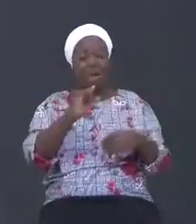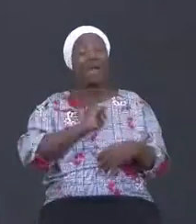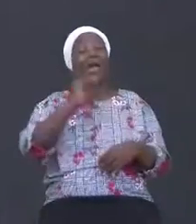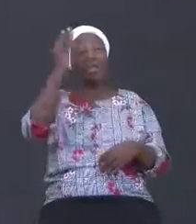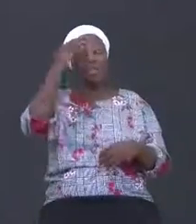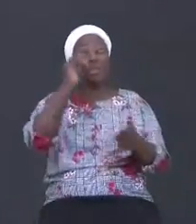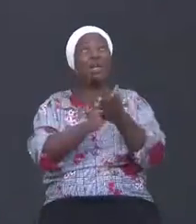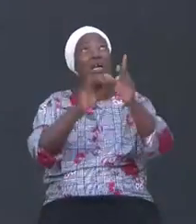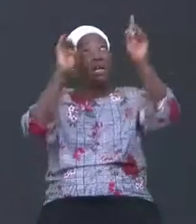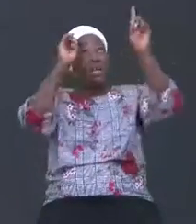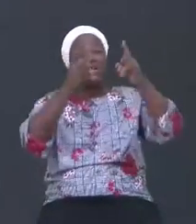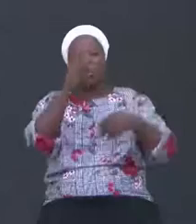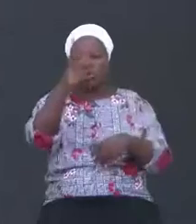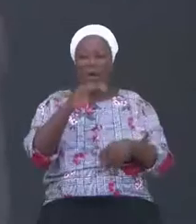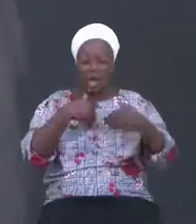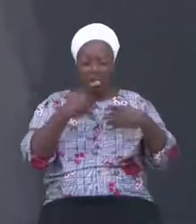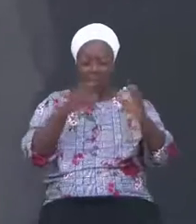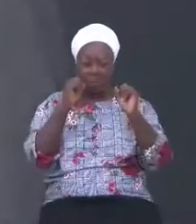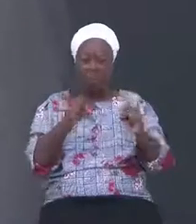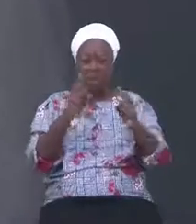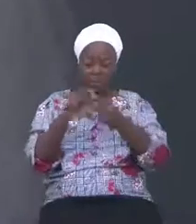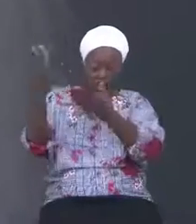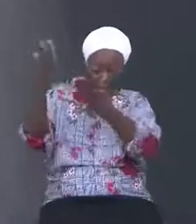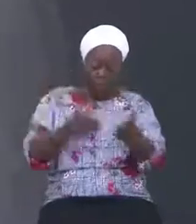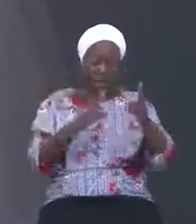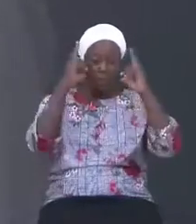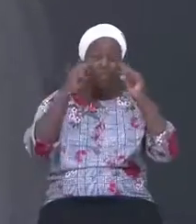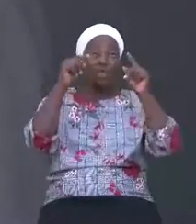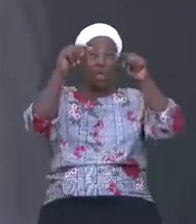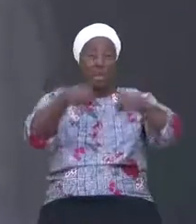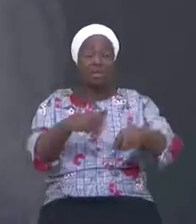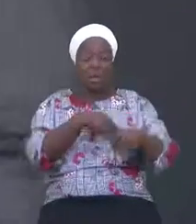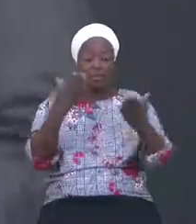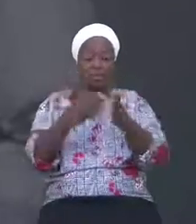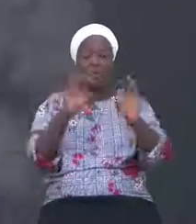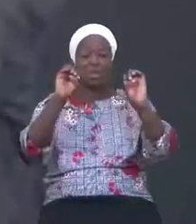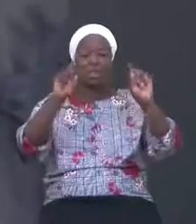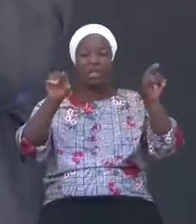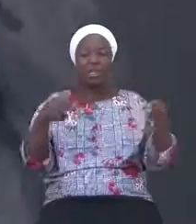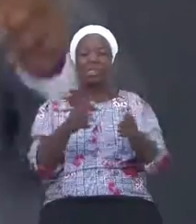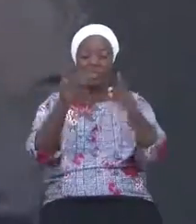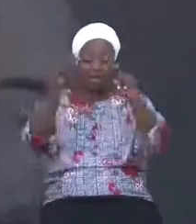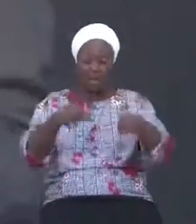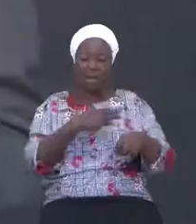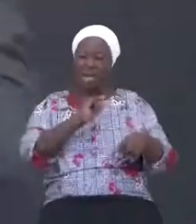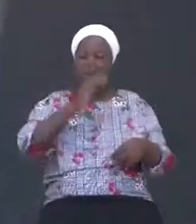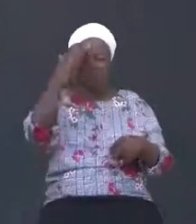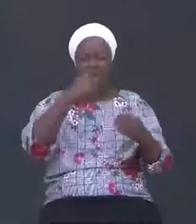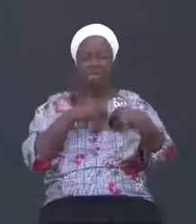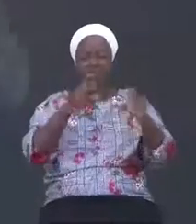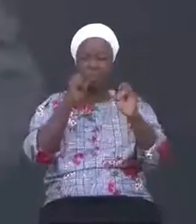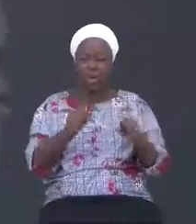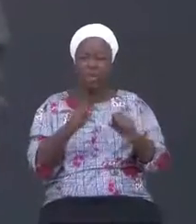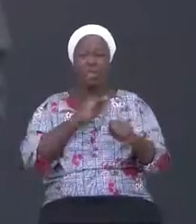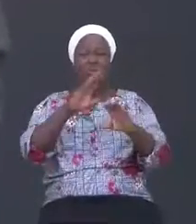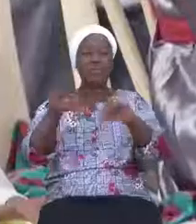que Dieu a la puissance d'envoyer Moïse, d'envoyer Élie, et il a la puissance,